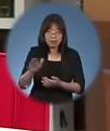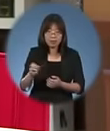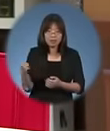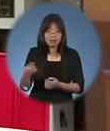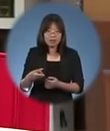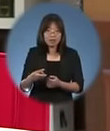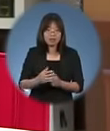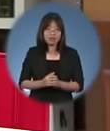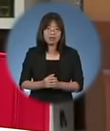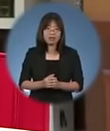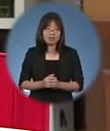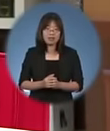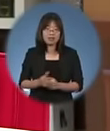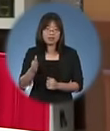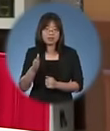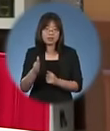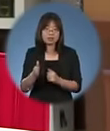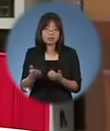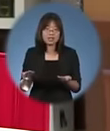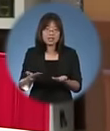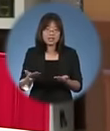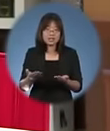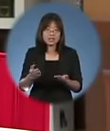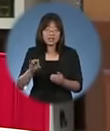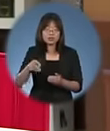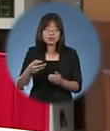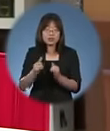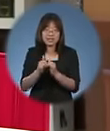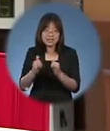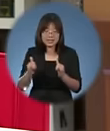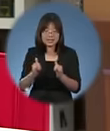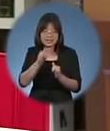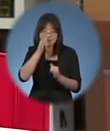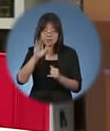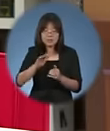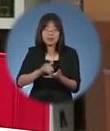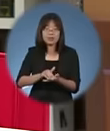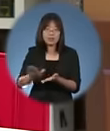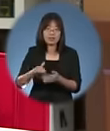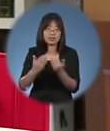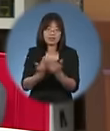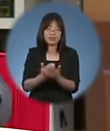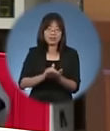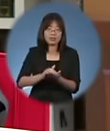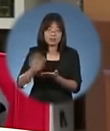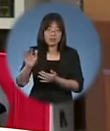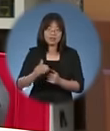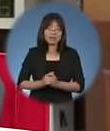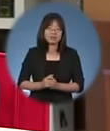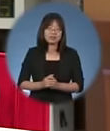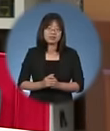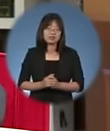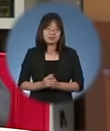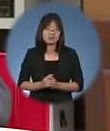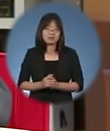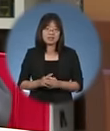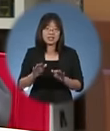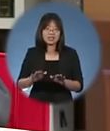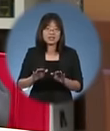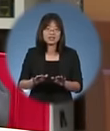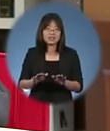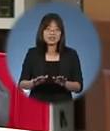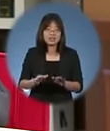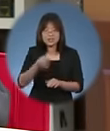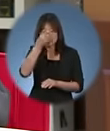그리고 허리를 했던 전문 직업인 유대인들이었거든요. 그들도 쫓아내고 다 쫓아내고 그러니까 이 나라가 펑션이 정기가 된